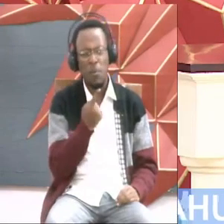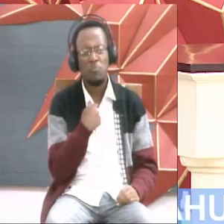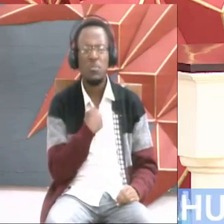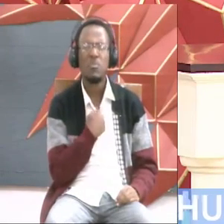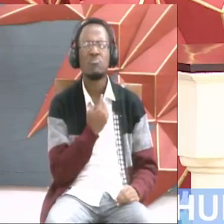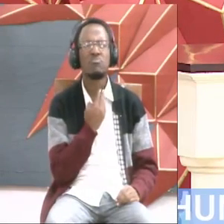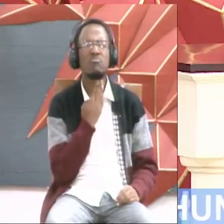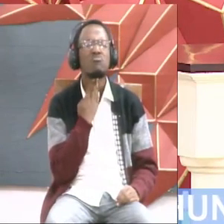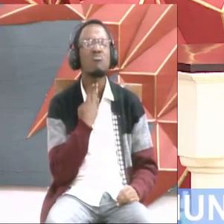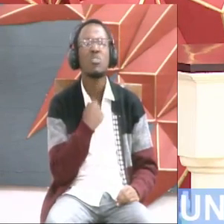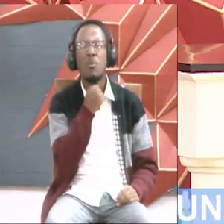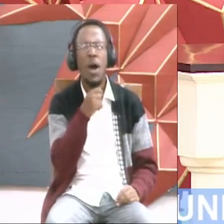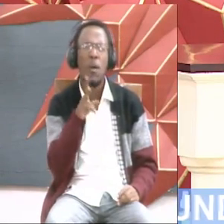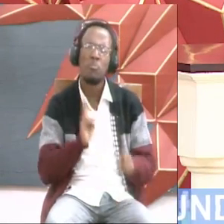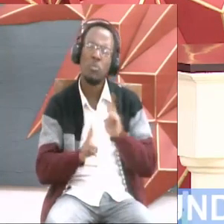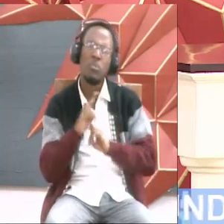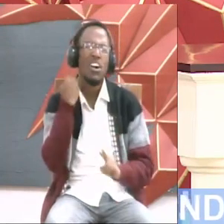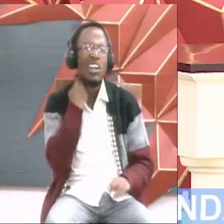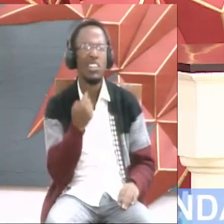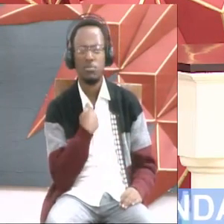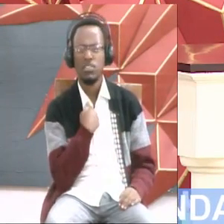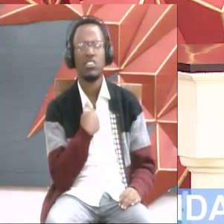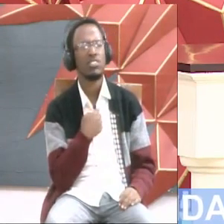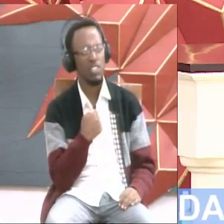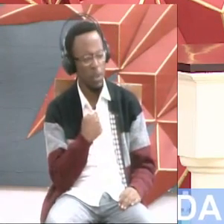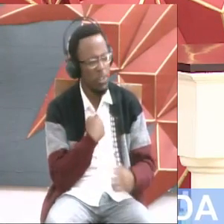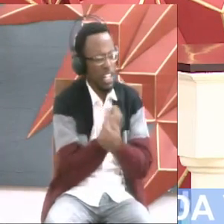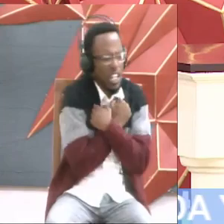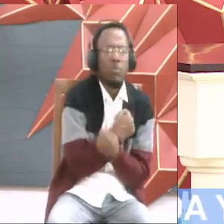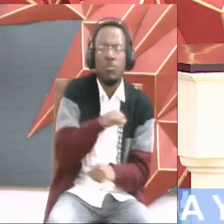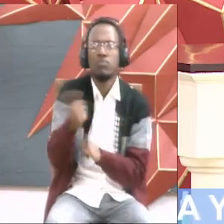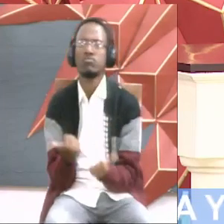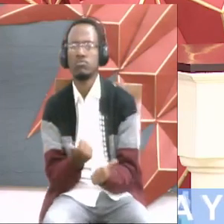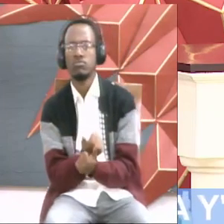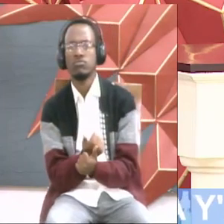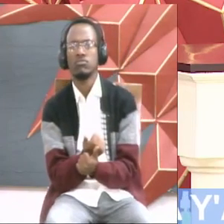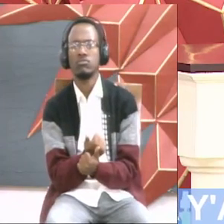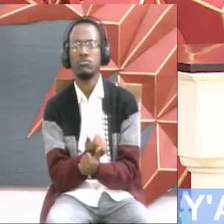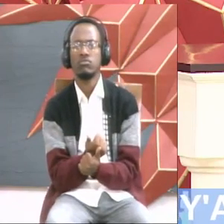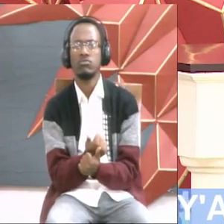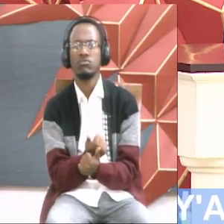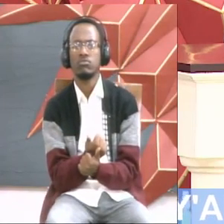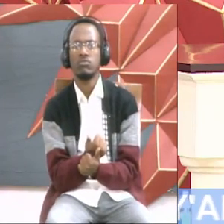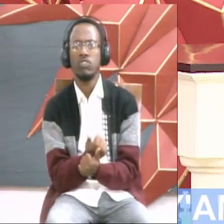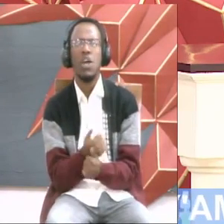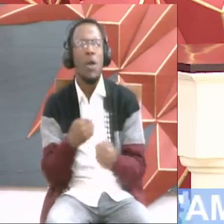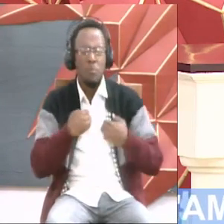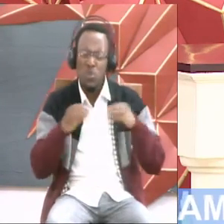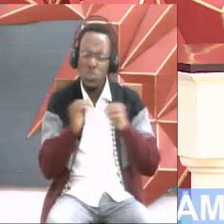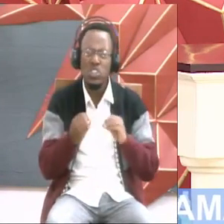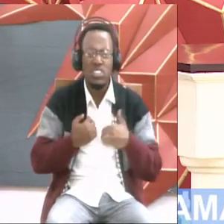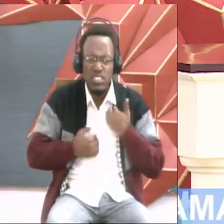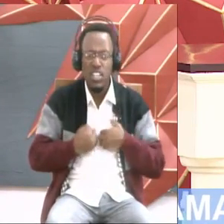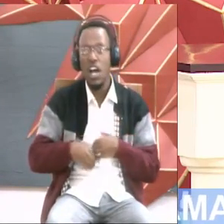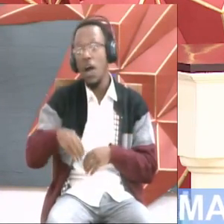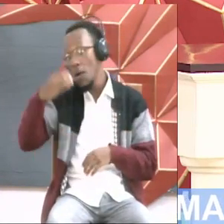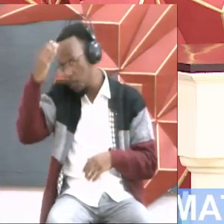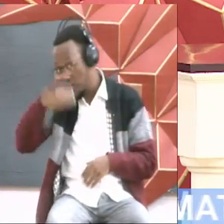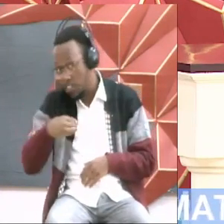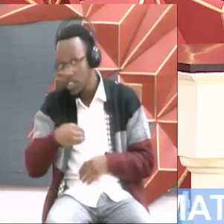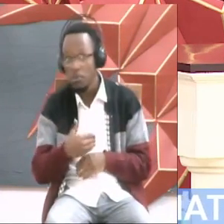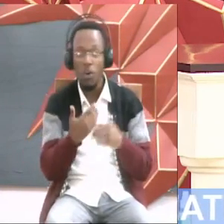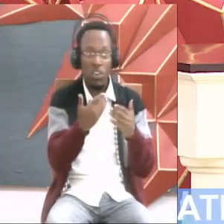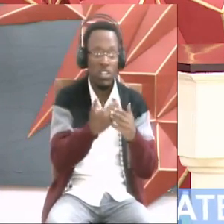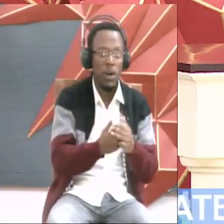banyanka nande nkunda abantu si moi je ne vais pas compliquer mais haïr moi aussi je dois si chaque kumva umuntu amvuze nabi ko